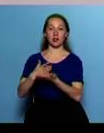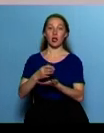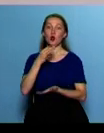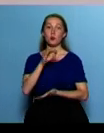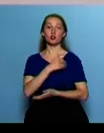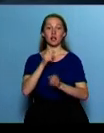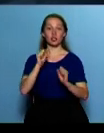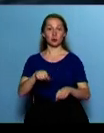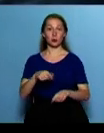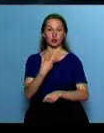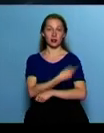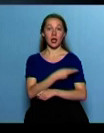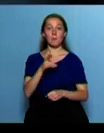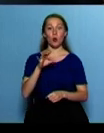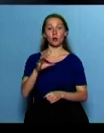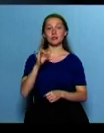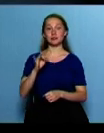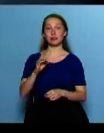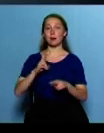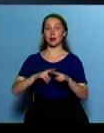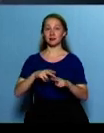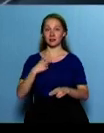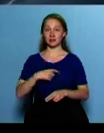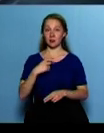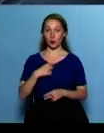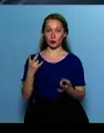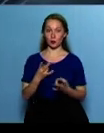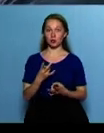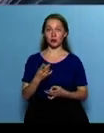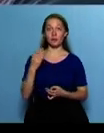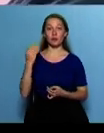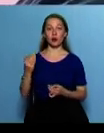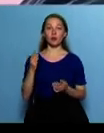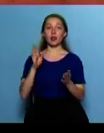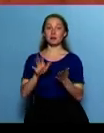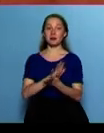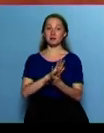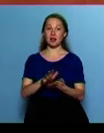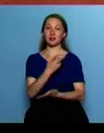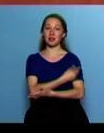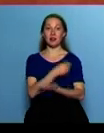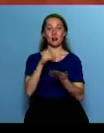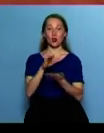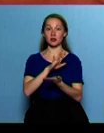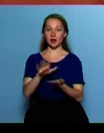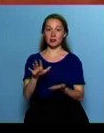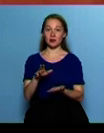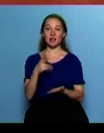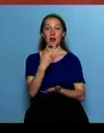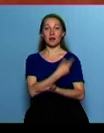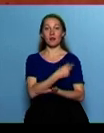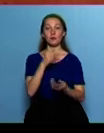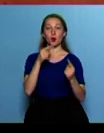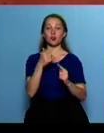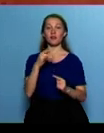нужно иметь только паспорт и полис медицинского страхования. Рафаил Муртазин от бесплатной вакцинации никогда не отказывается. Прививку против гриппа